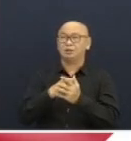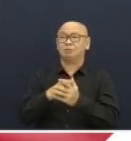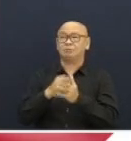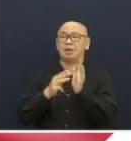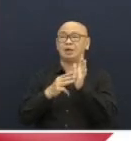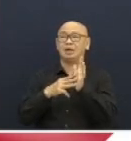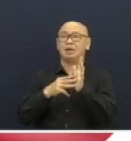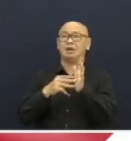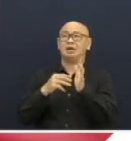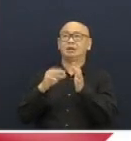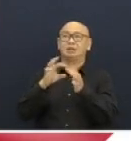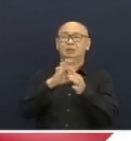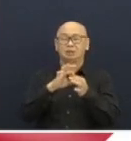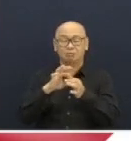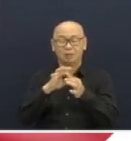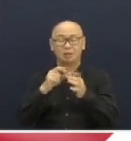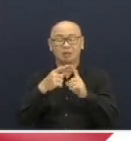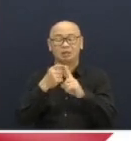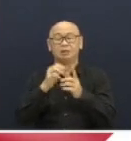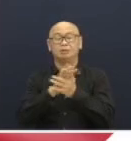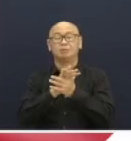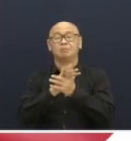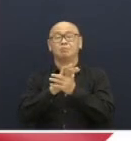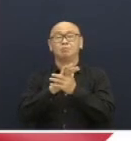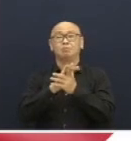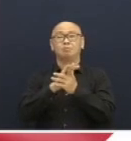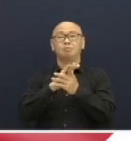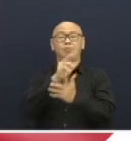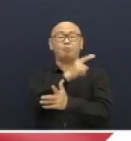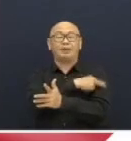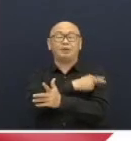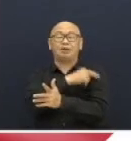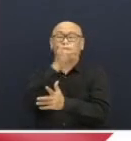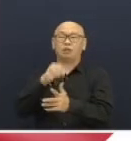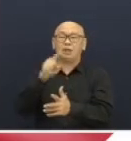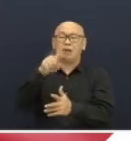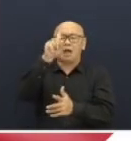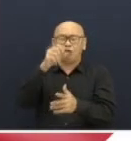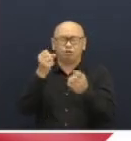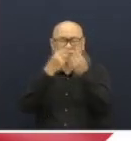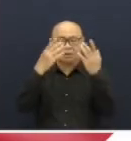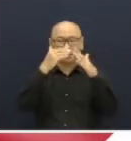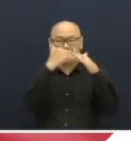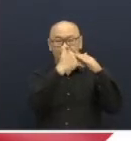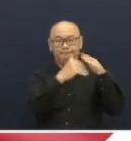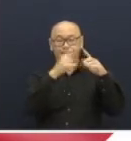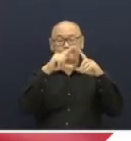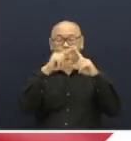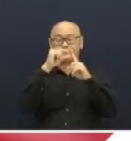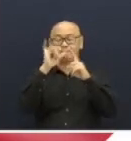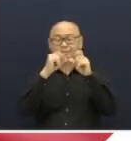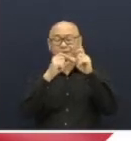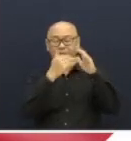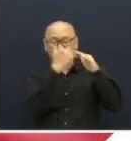dari provinsi ke kabupaten kota. Ini perlu diperjelas agar lapis-lapis kewenangan terkait dengan kesehatan